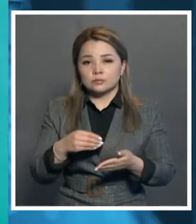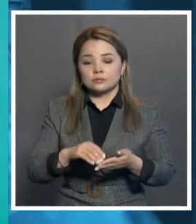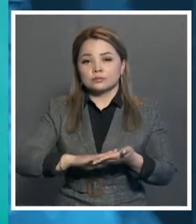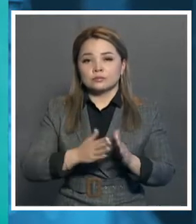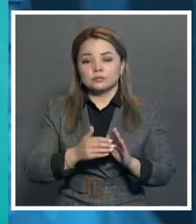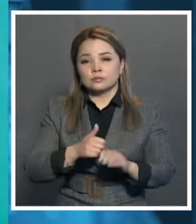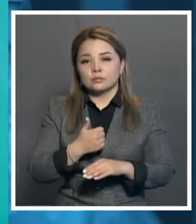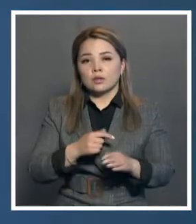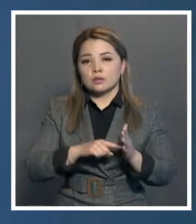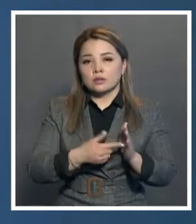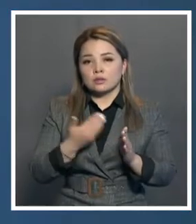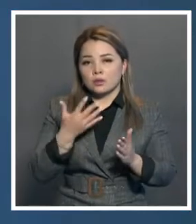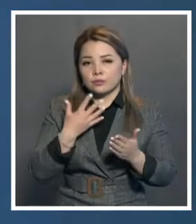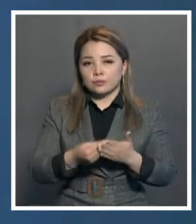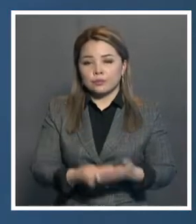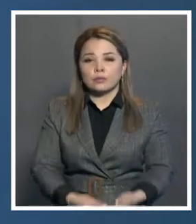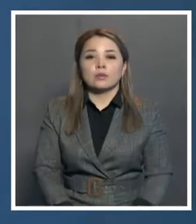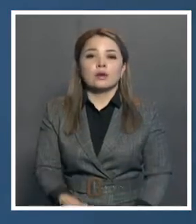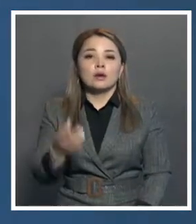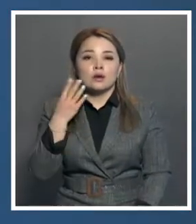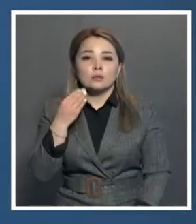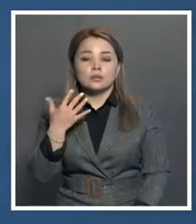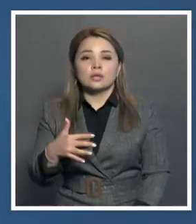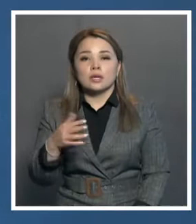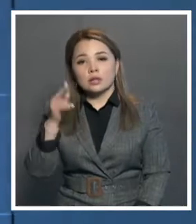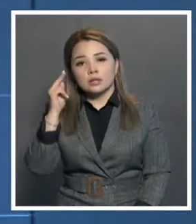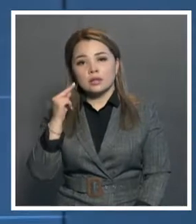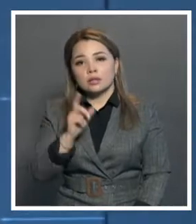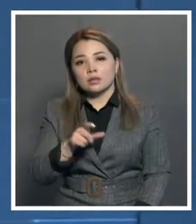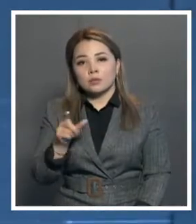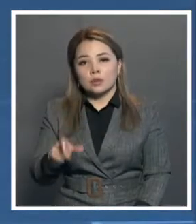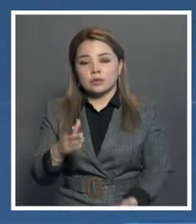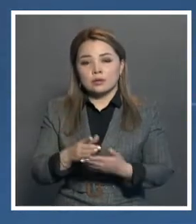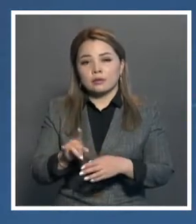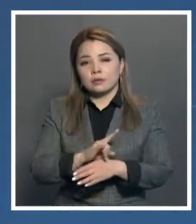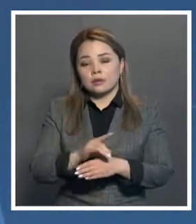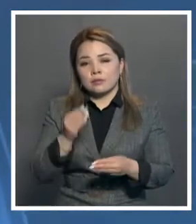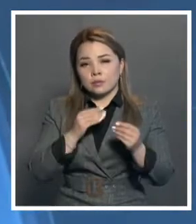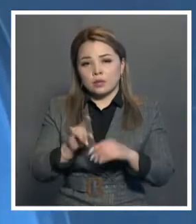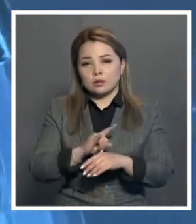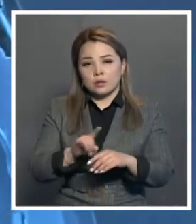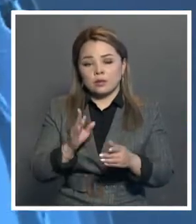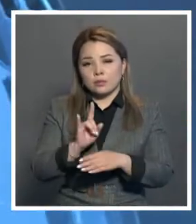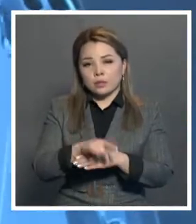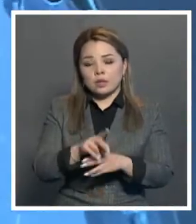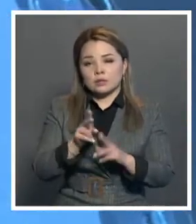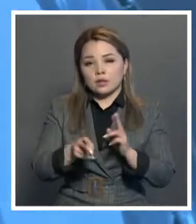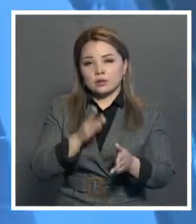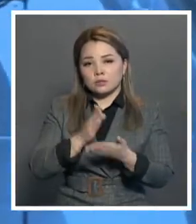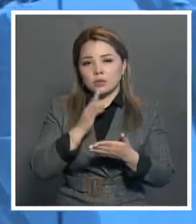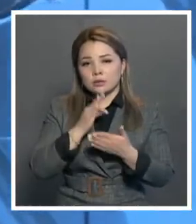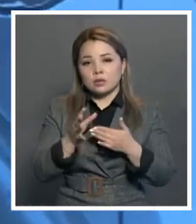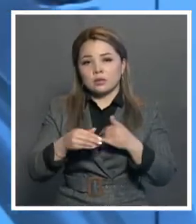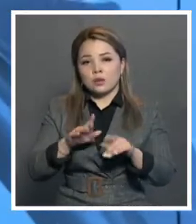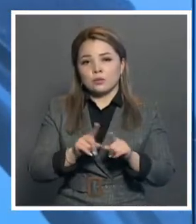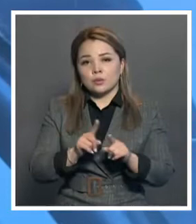мақсатымыз. Ал Алматыда 50 Қытай азаматы алаяқтарға алданып қалғанын айтып шағымданды.